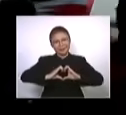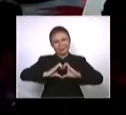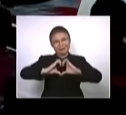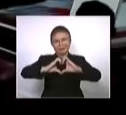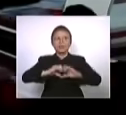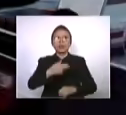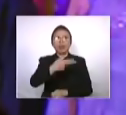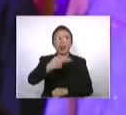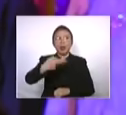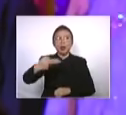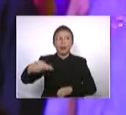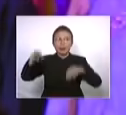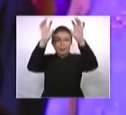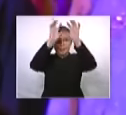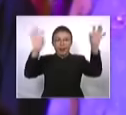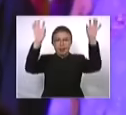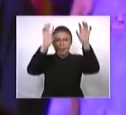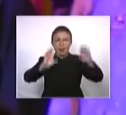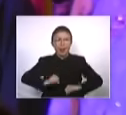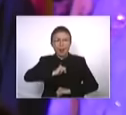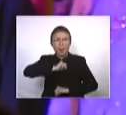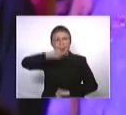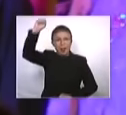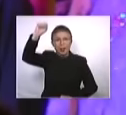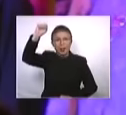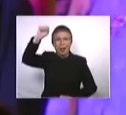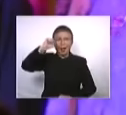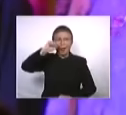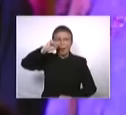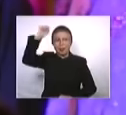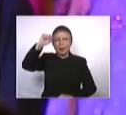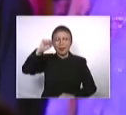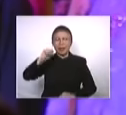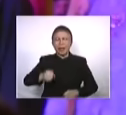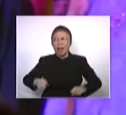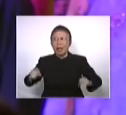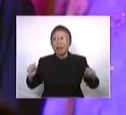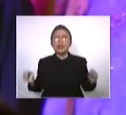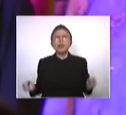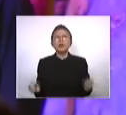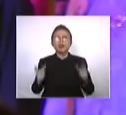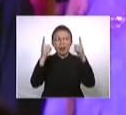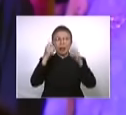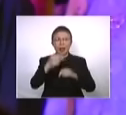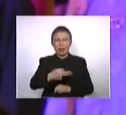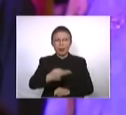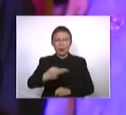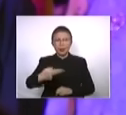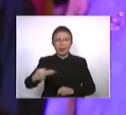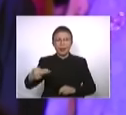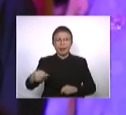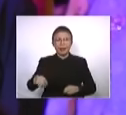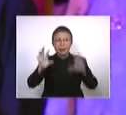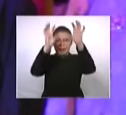gagasan ya Seberapa jauh kandidat itu menguasai betul gagasan-gagasan yang dia tulis di visi